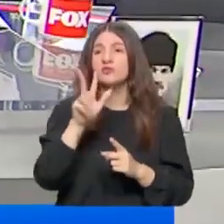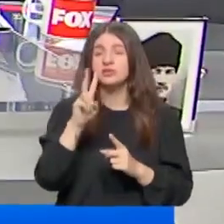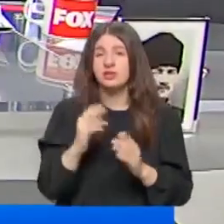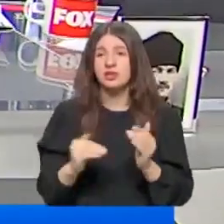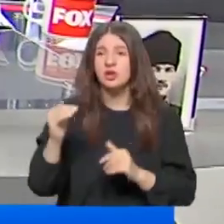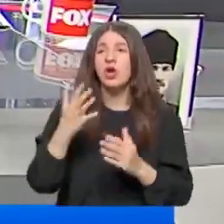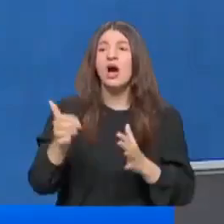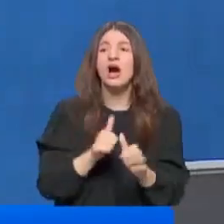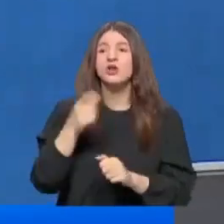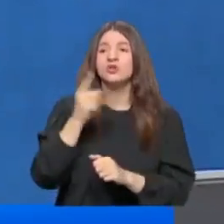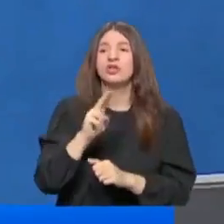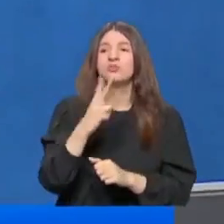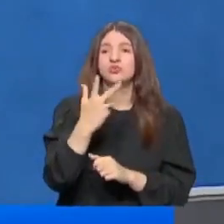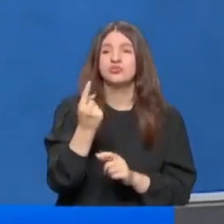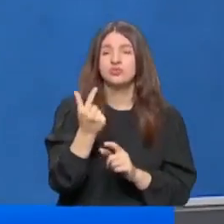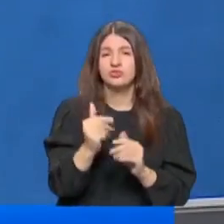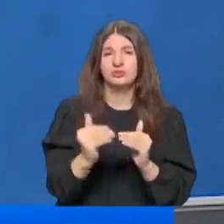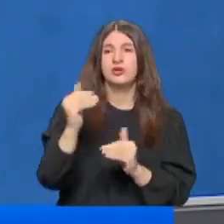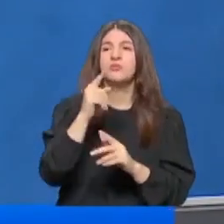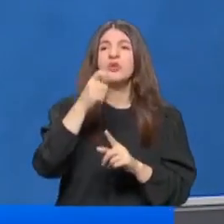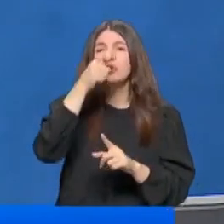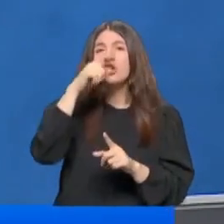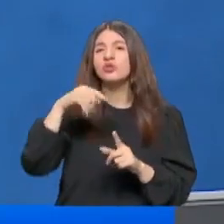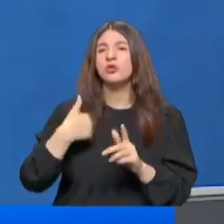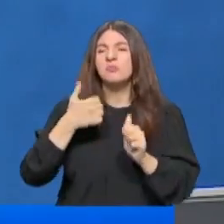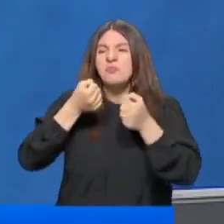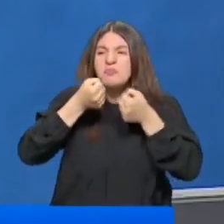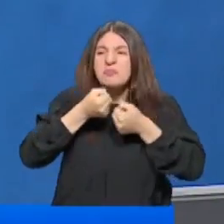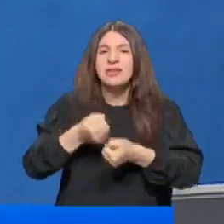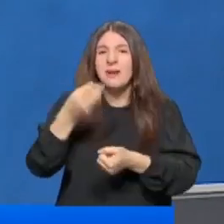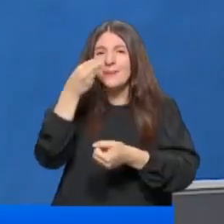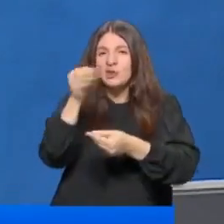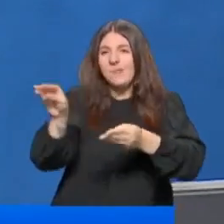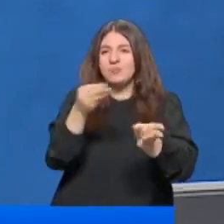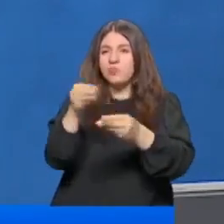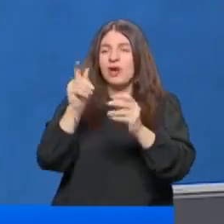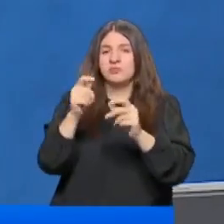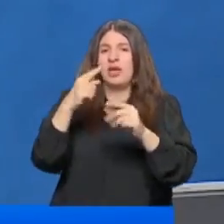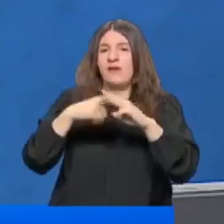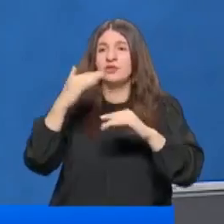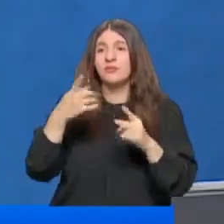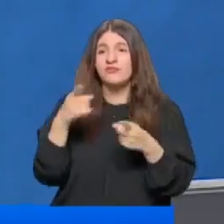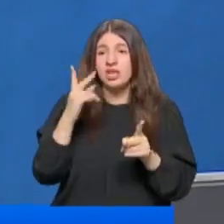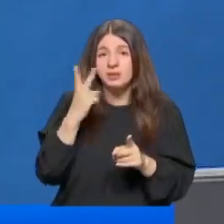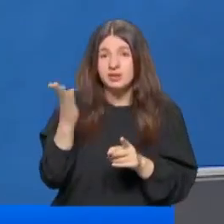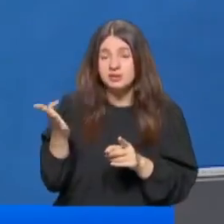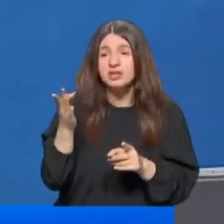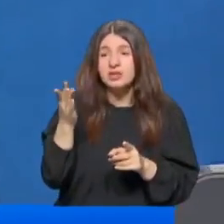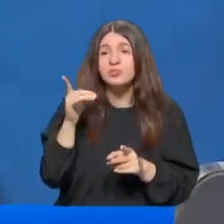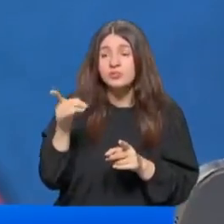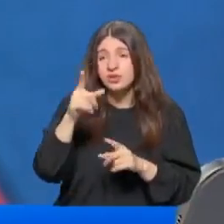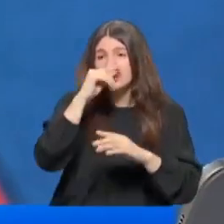tüketici fiyatlarında yüzde yetmiş üç artı demiş uçuyor için bastırılmış makyajlanmış enflasyon ama aradaki farka bakın ki